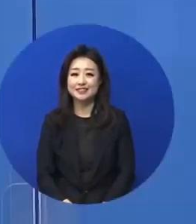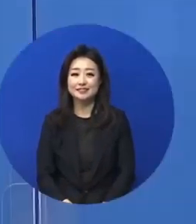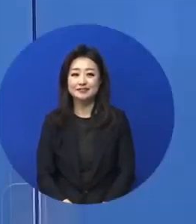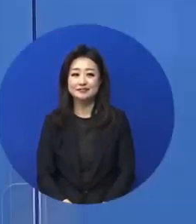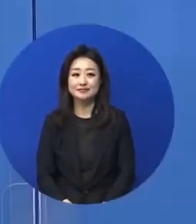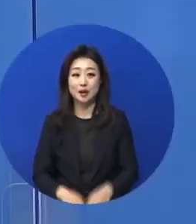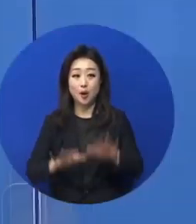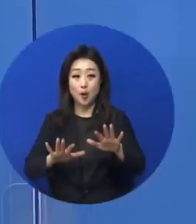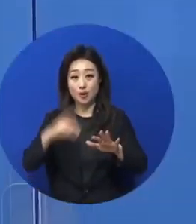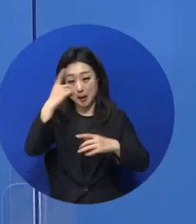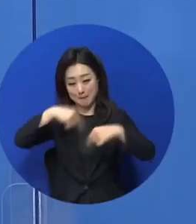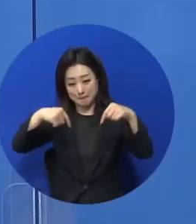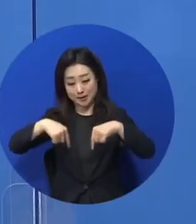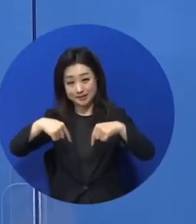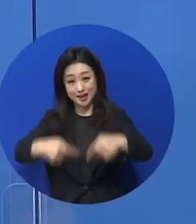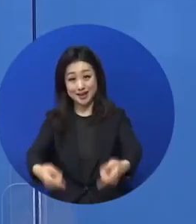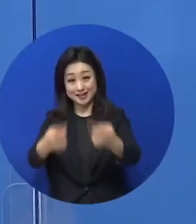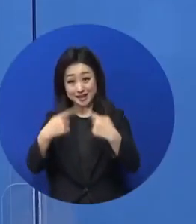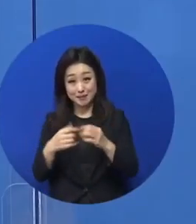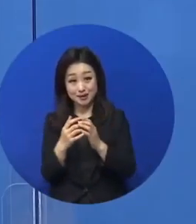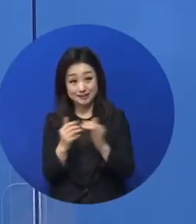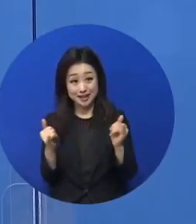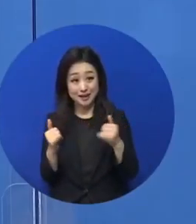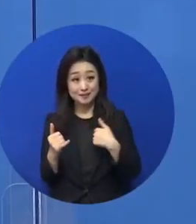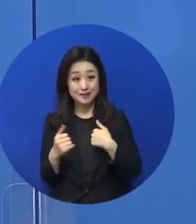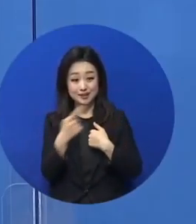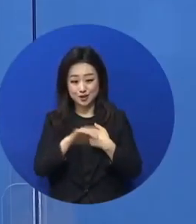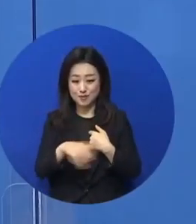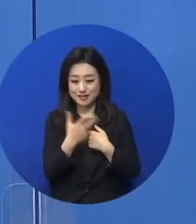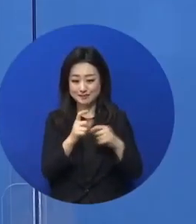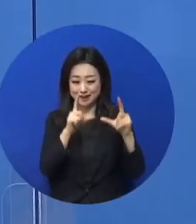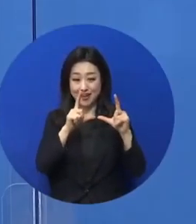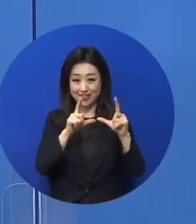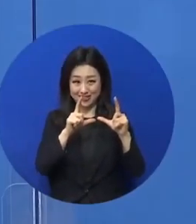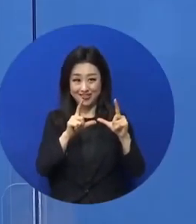제가 오늘 면접에 참여하는 후보들 중에서 유일하게 70년대생인